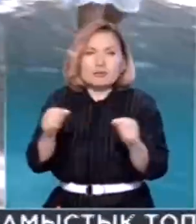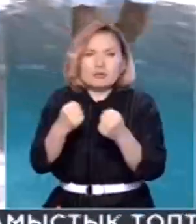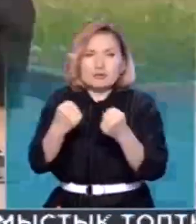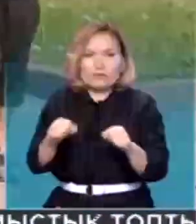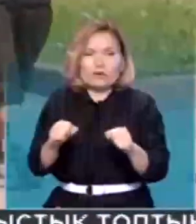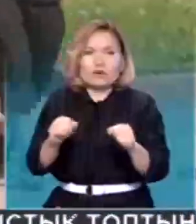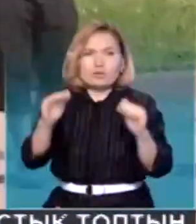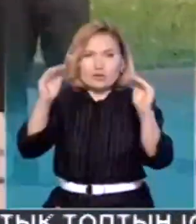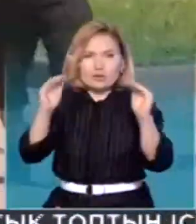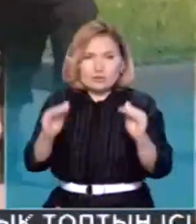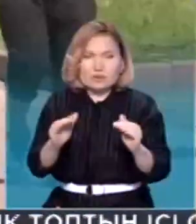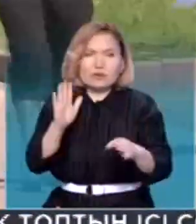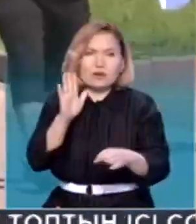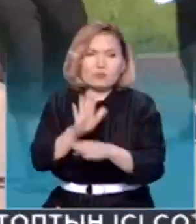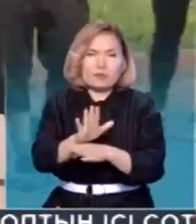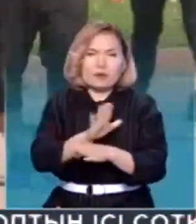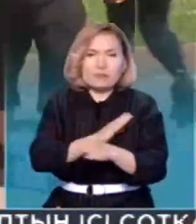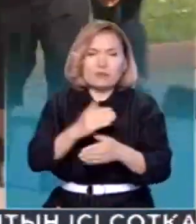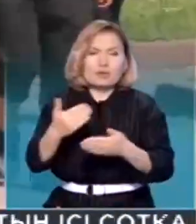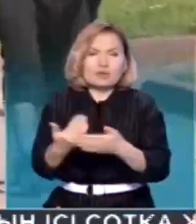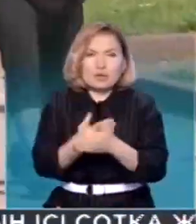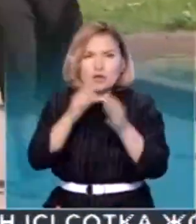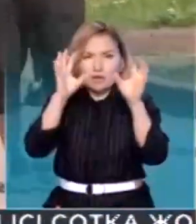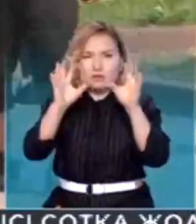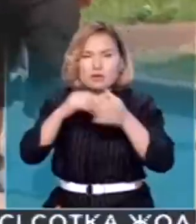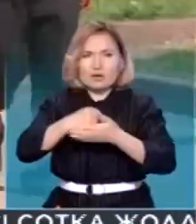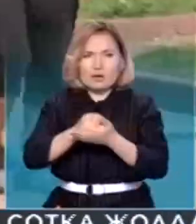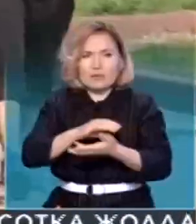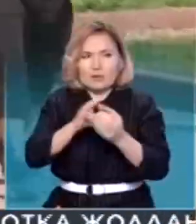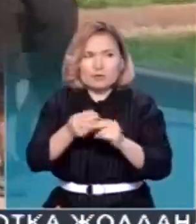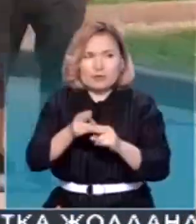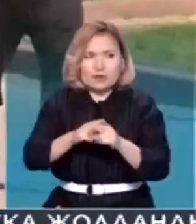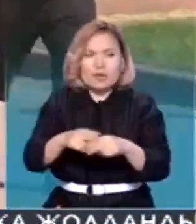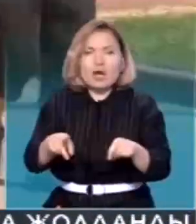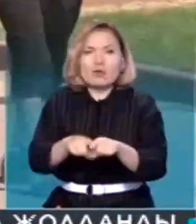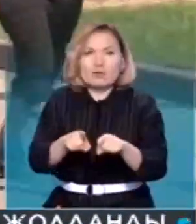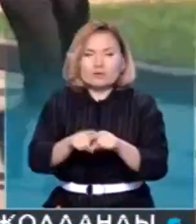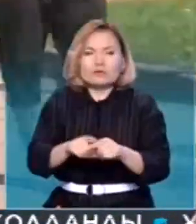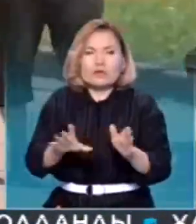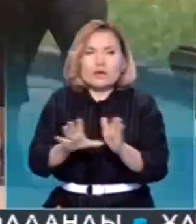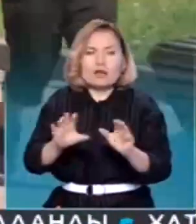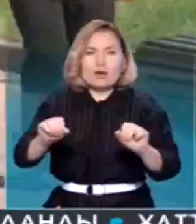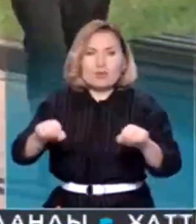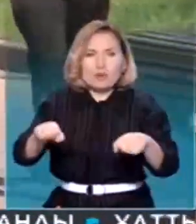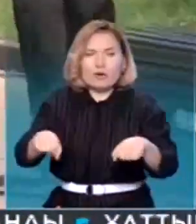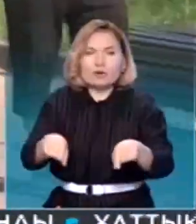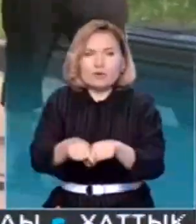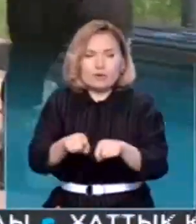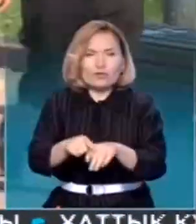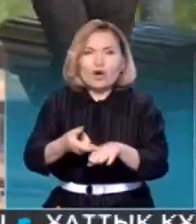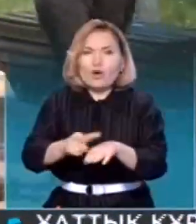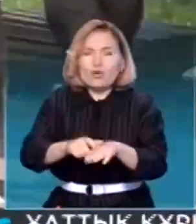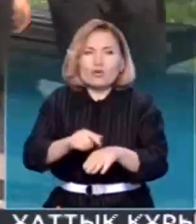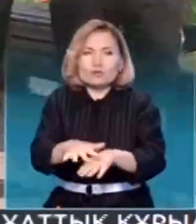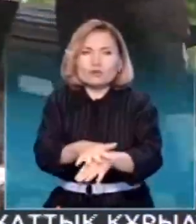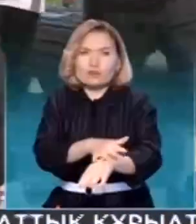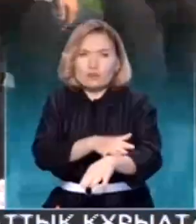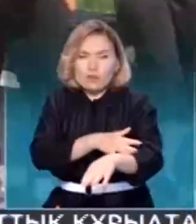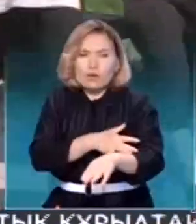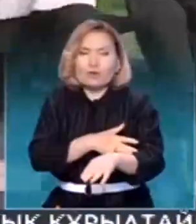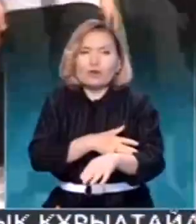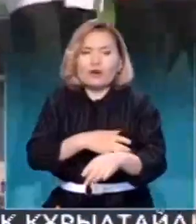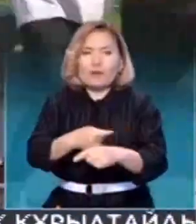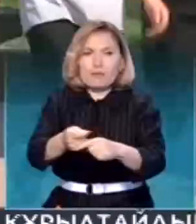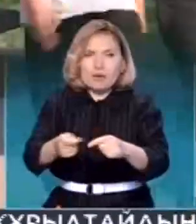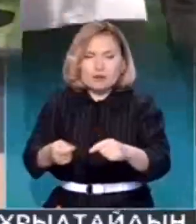тыйым салынбақ. Сағатына 6 шақырым жылдамдық деген міне осындай болады. Көріп тұрғандарыңыздай тіпті жаяу жүргіншілердің